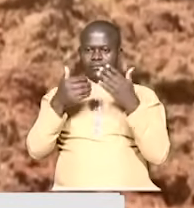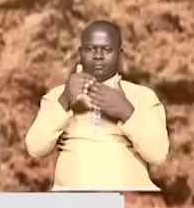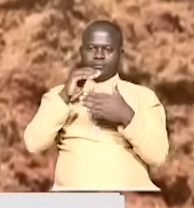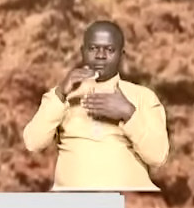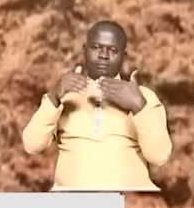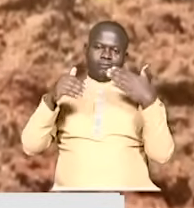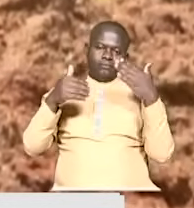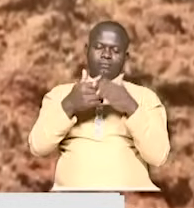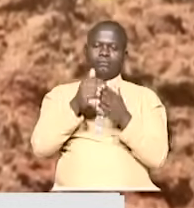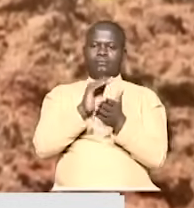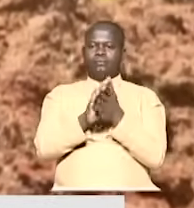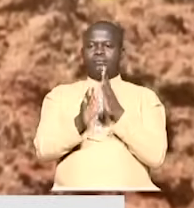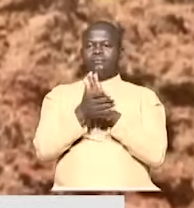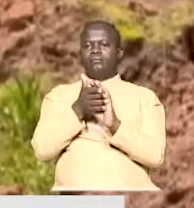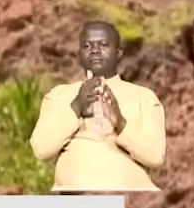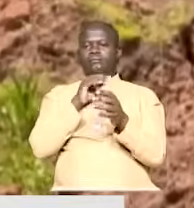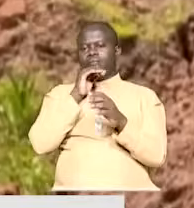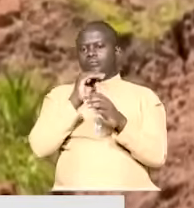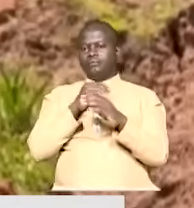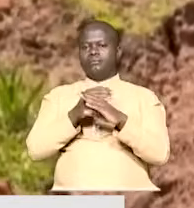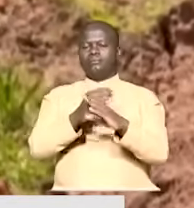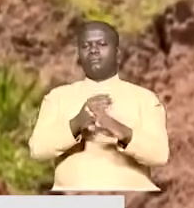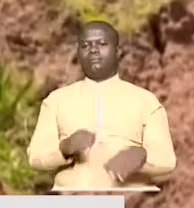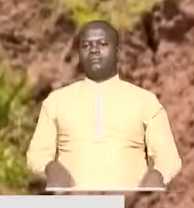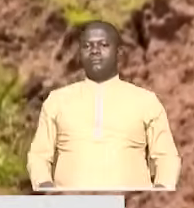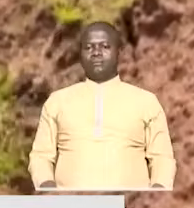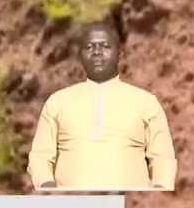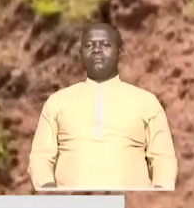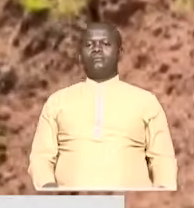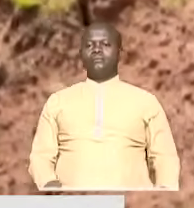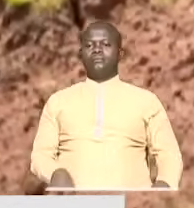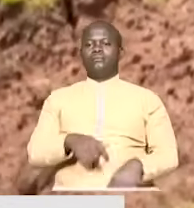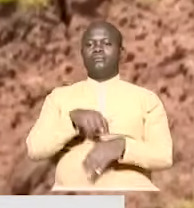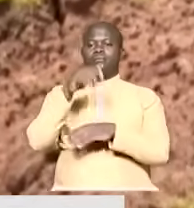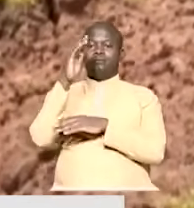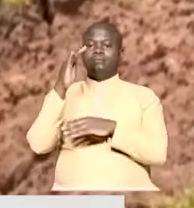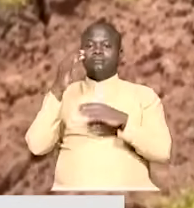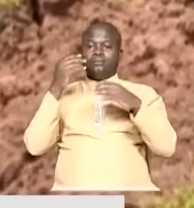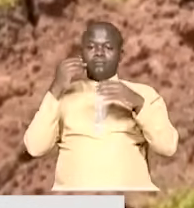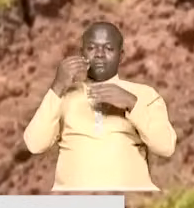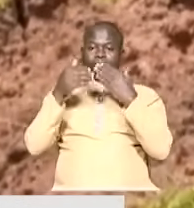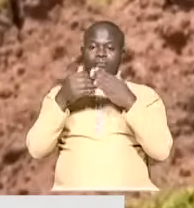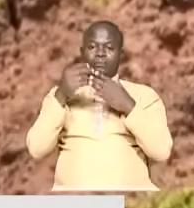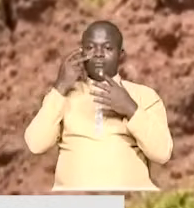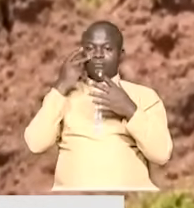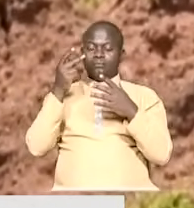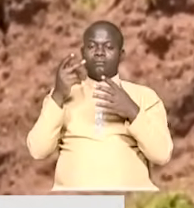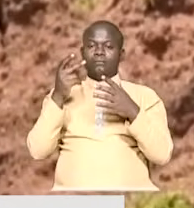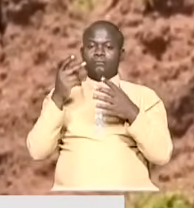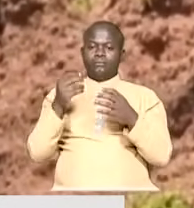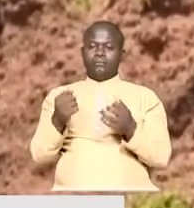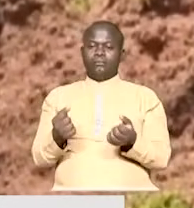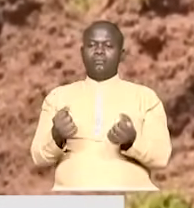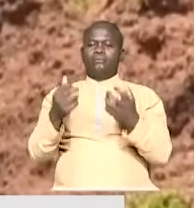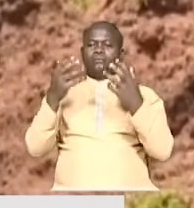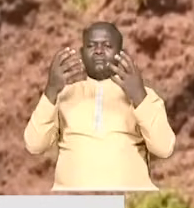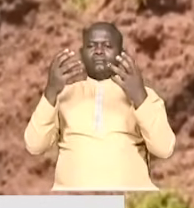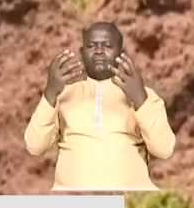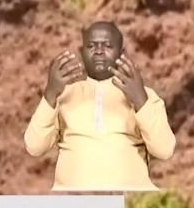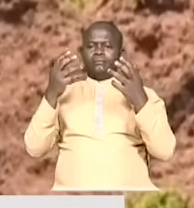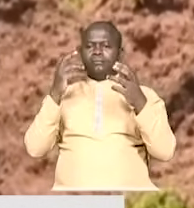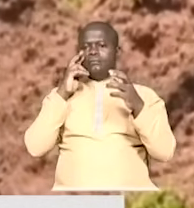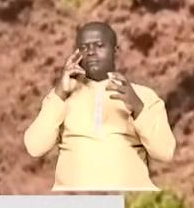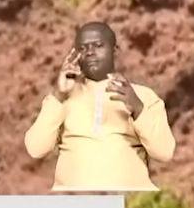birinze birangira nta rukuta bahashyize hari saa 5 z'amanywa tujye kumva twumva ikintu kiraturitse nk'igisasu